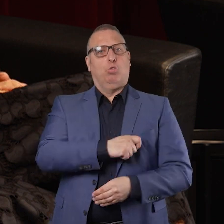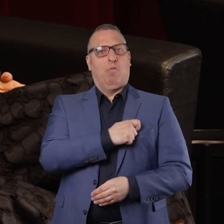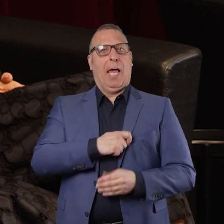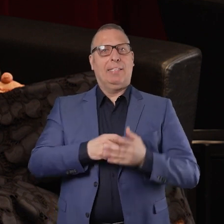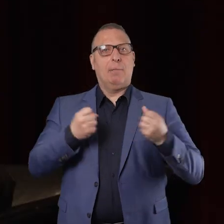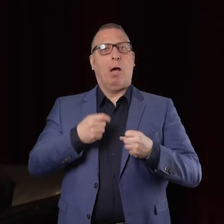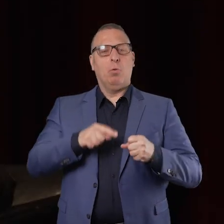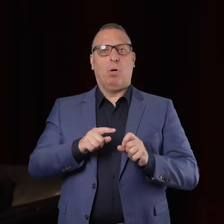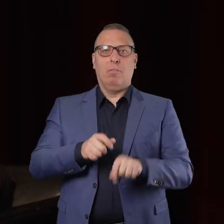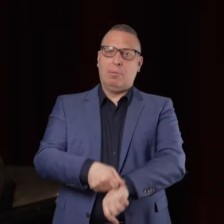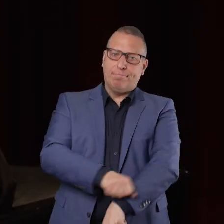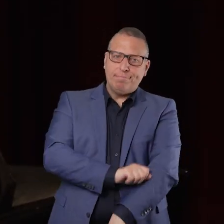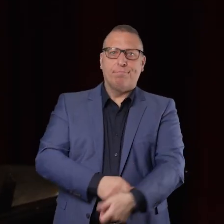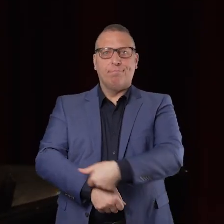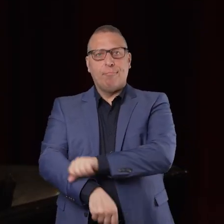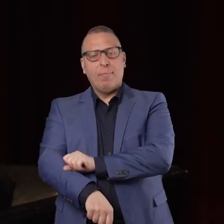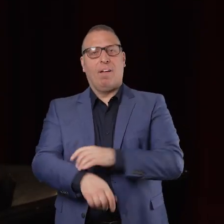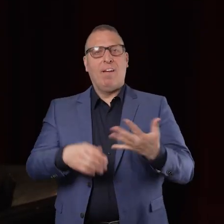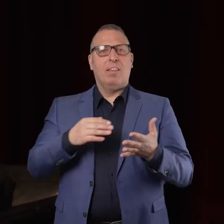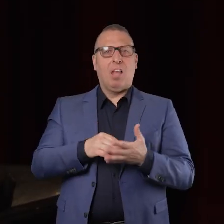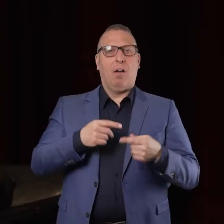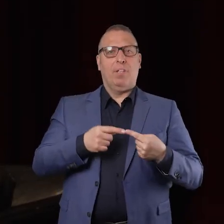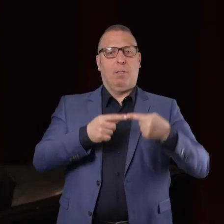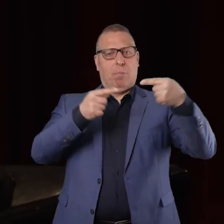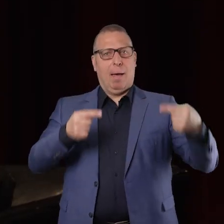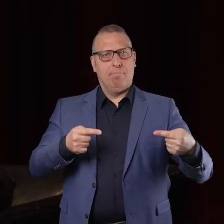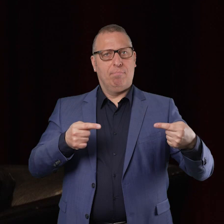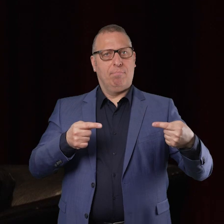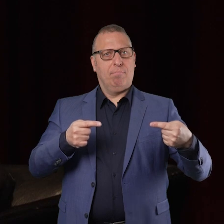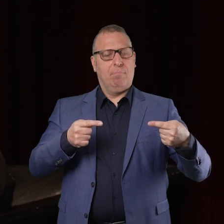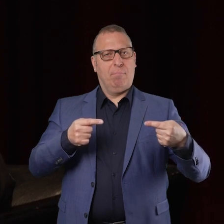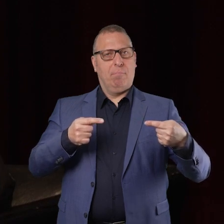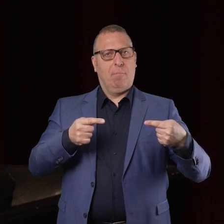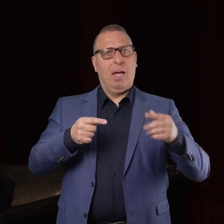geschuldet, dass wir uns da zusammenraufen, wenn es irgendwo unterschiedliche,